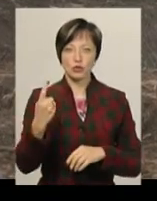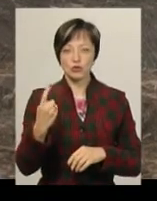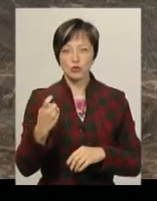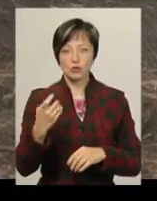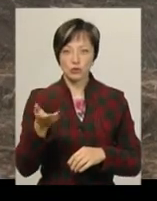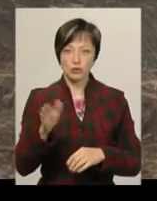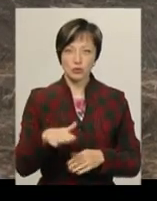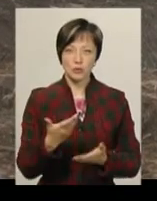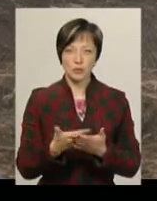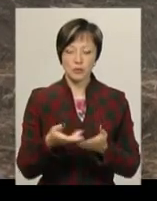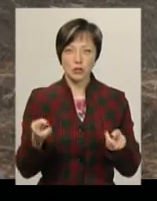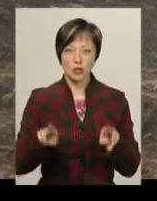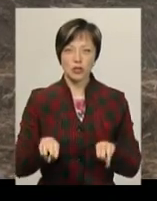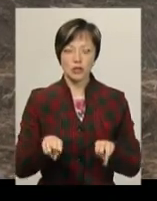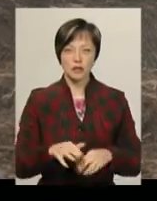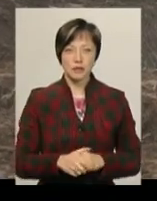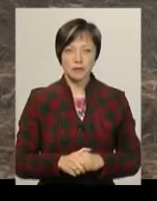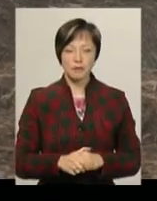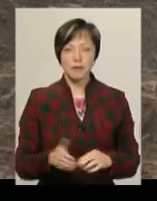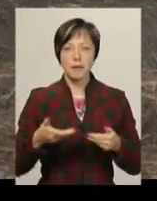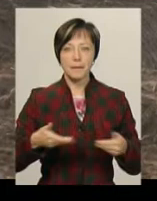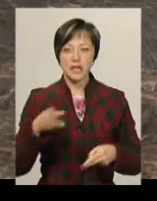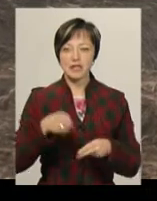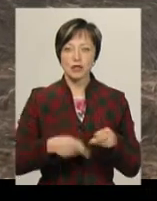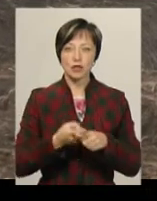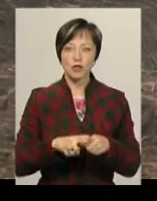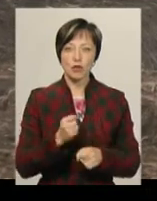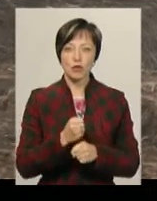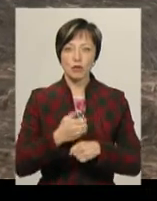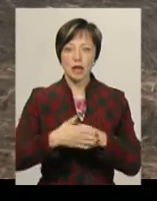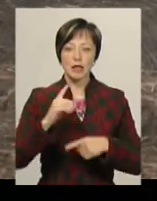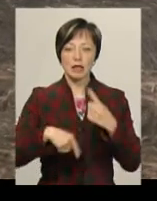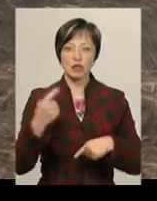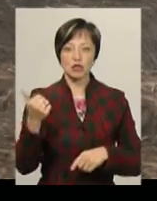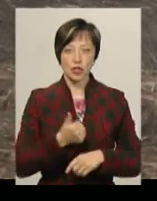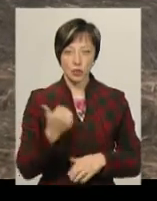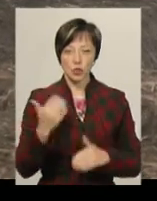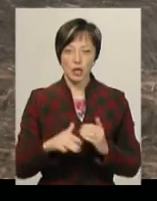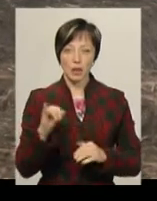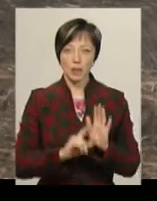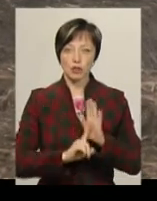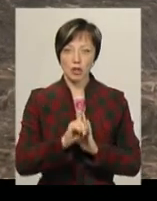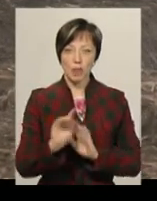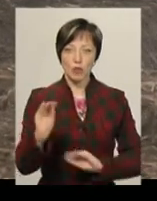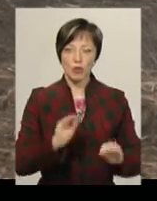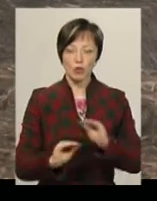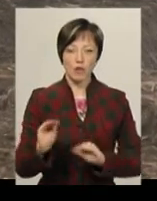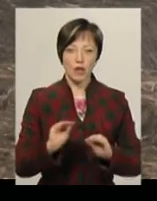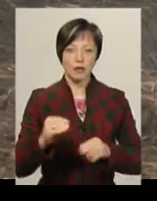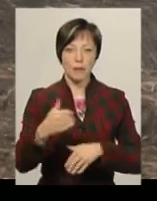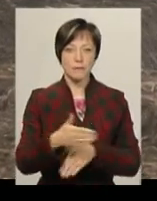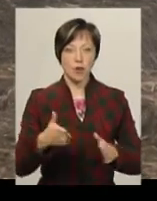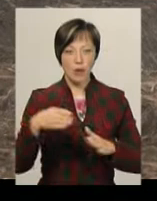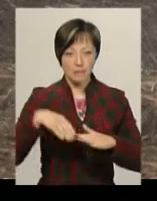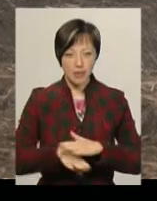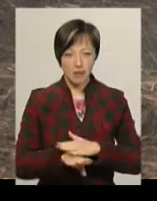140 паль залишається. Ми завершимо ці роботи десь на слідуючій неділі вже і починаємо монтувати блоки